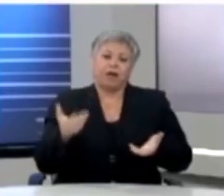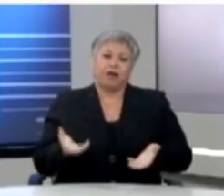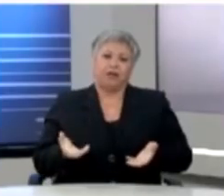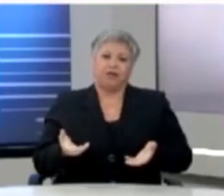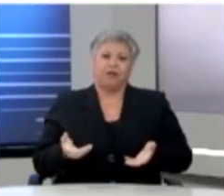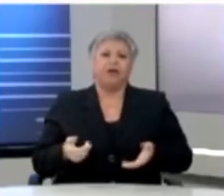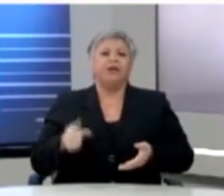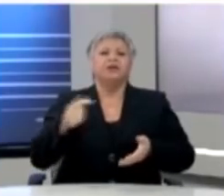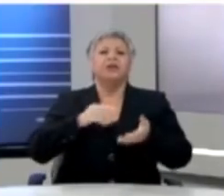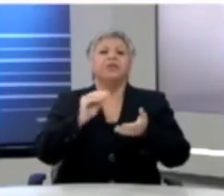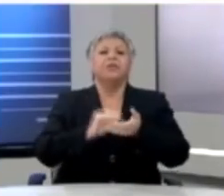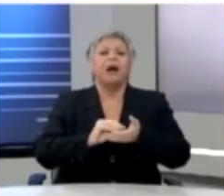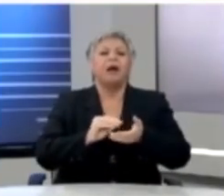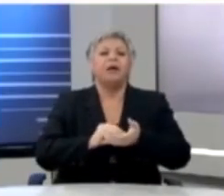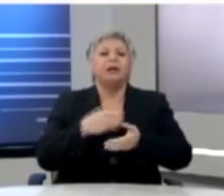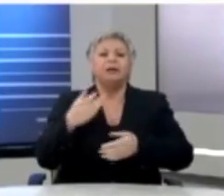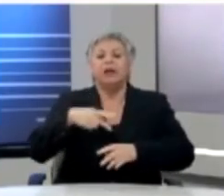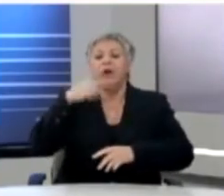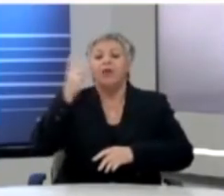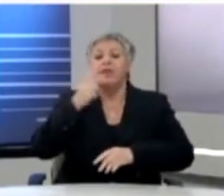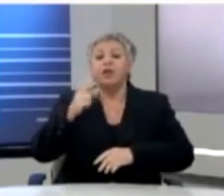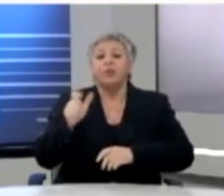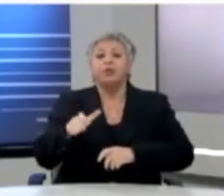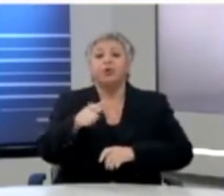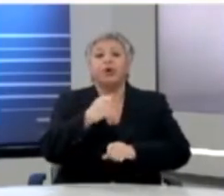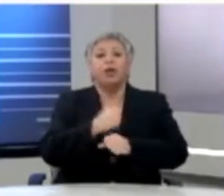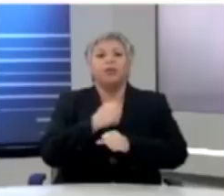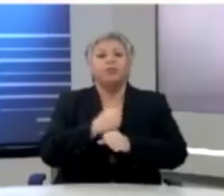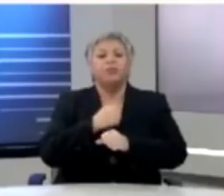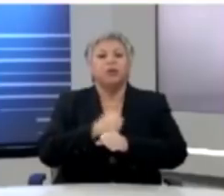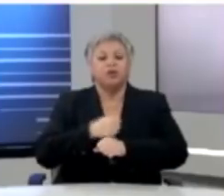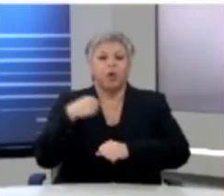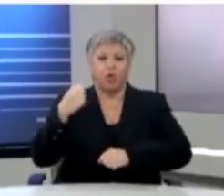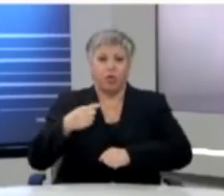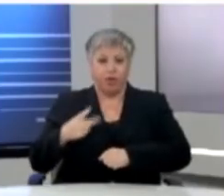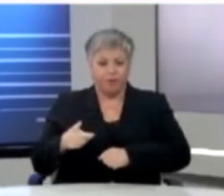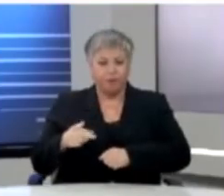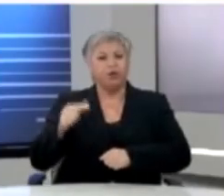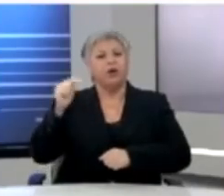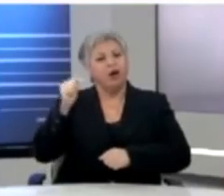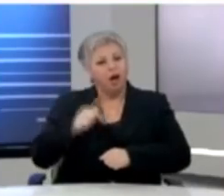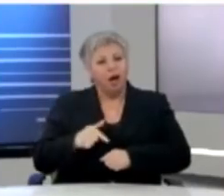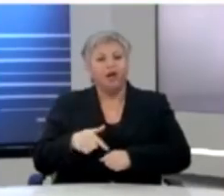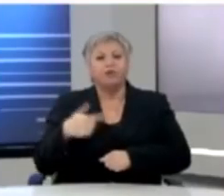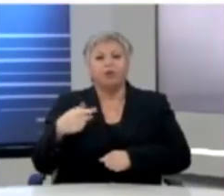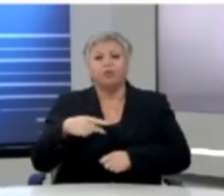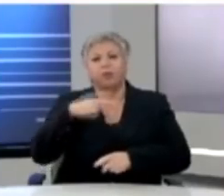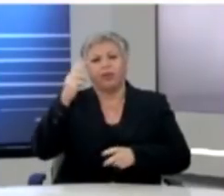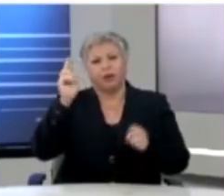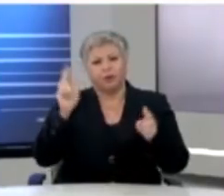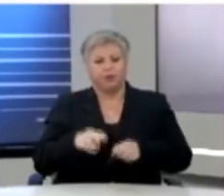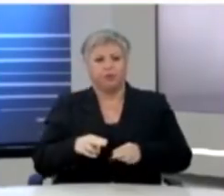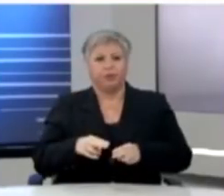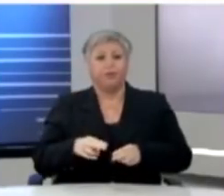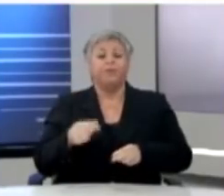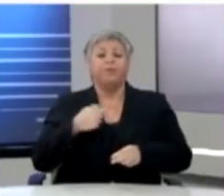οξυνθεί και η επίθεση στα εργασιακά δικαιώματα των εργαζομένων στους δήμους. Στηρίζουμε λοιπόν τον αγώνα των εργαζομένων στους